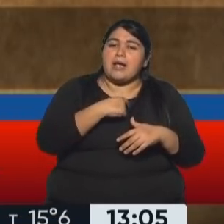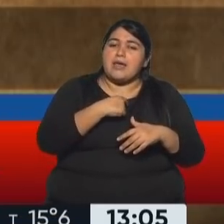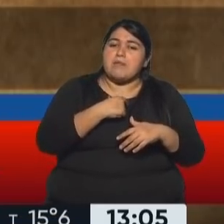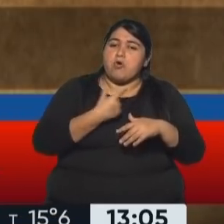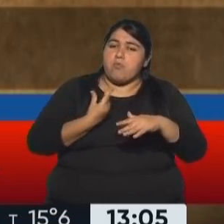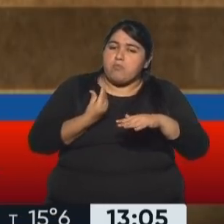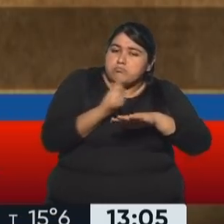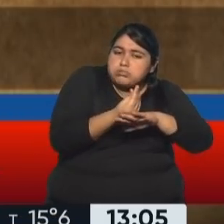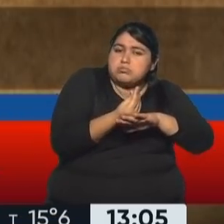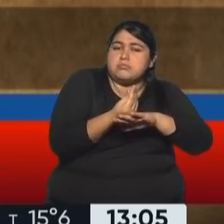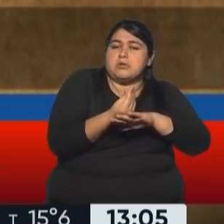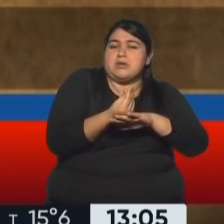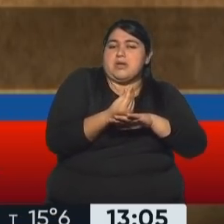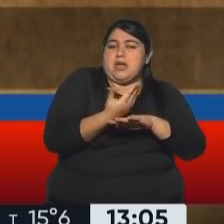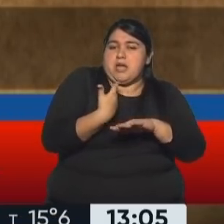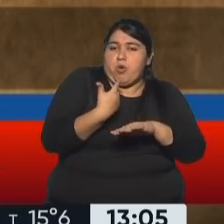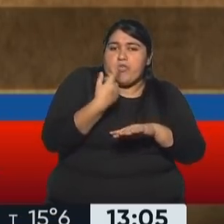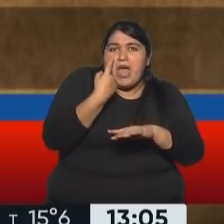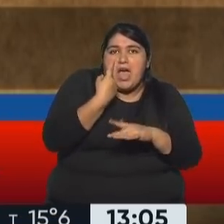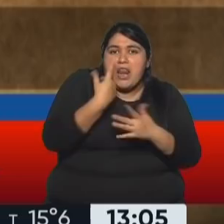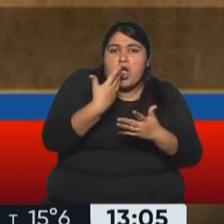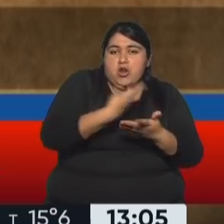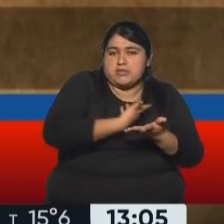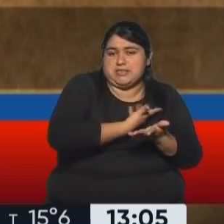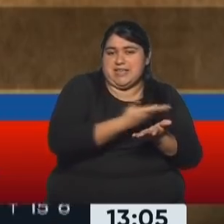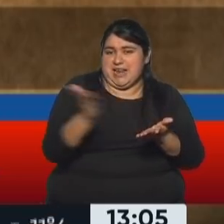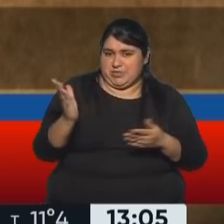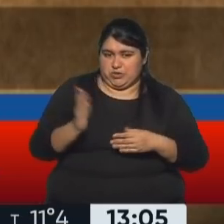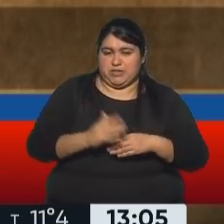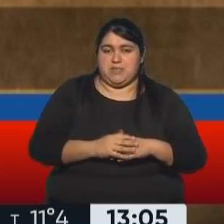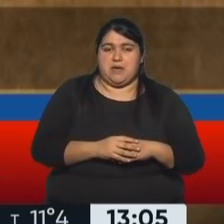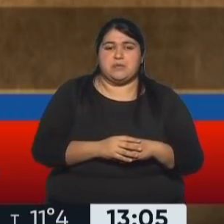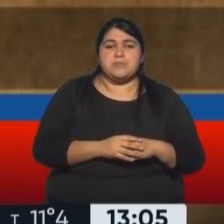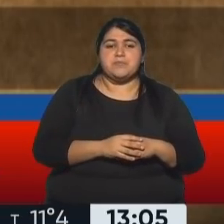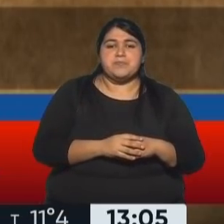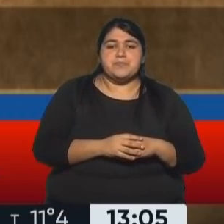员，就是你获得社会认可的一个标志，